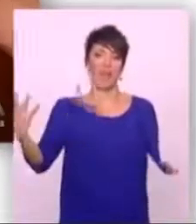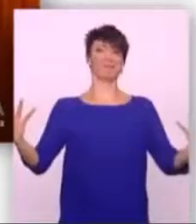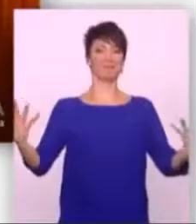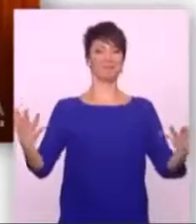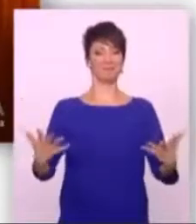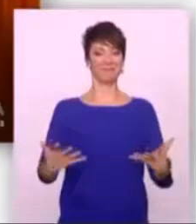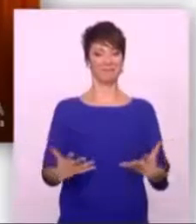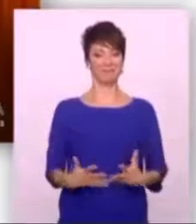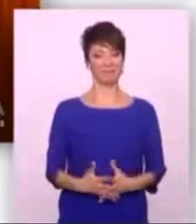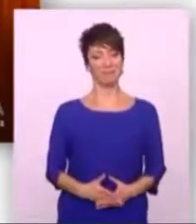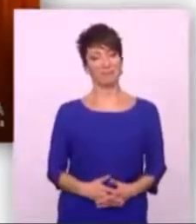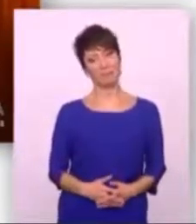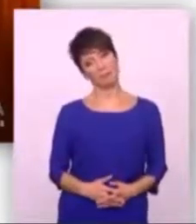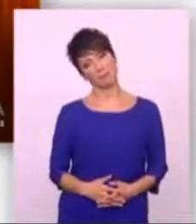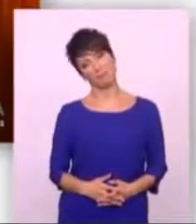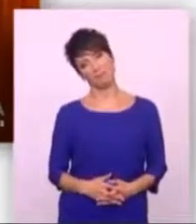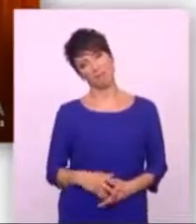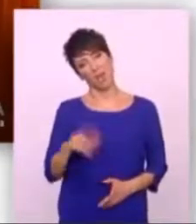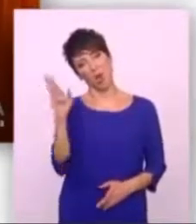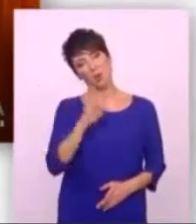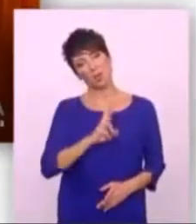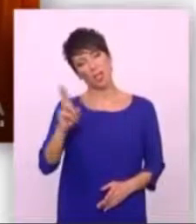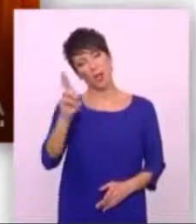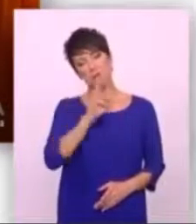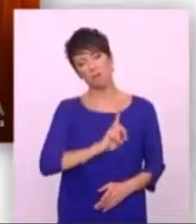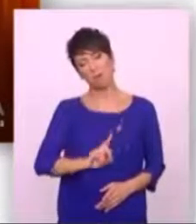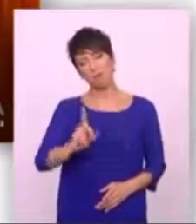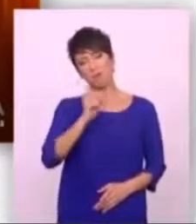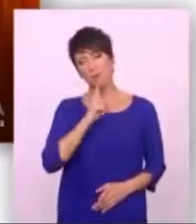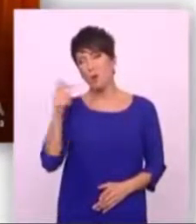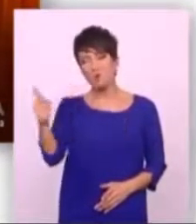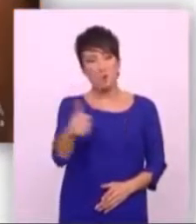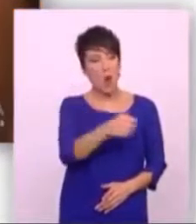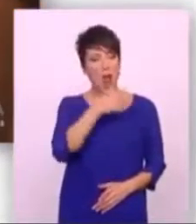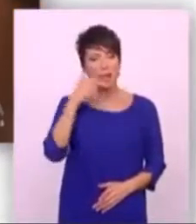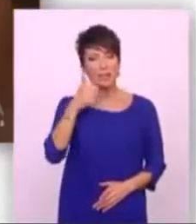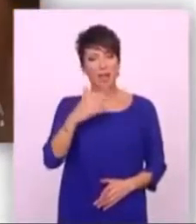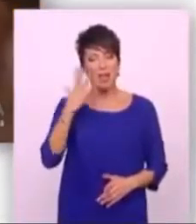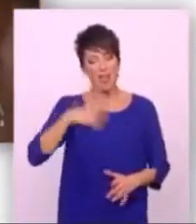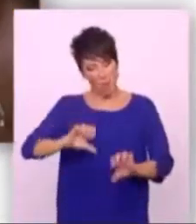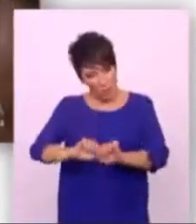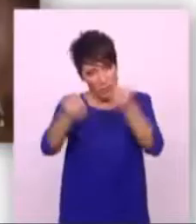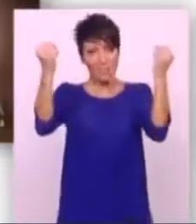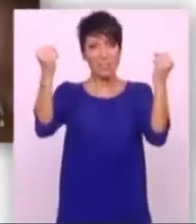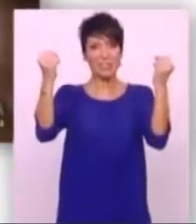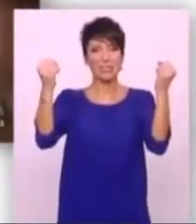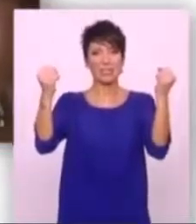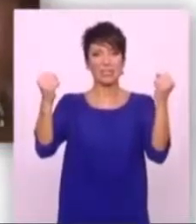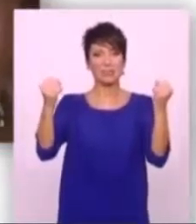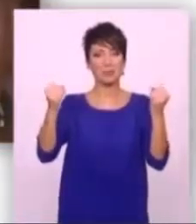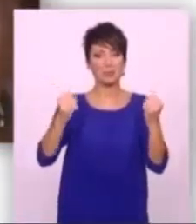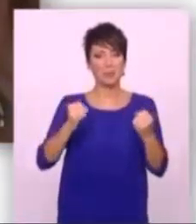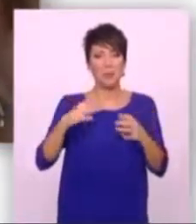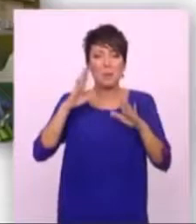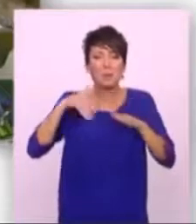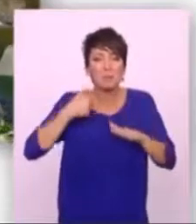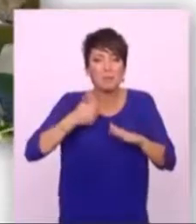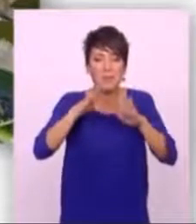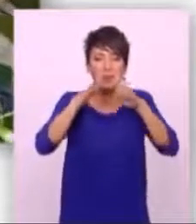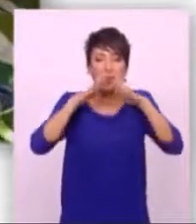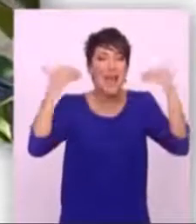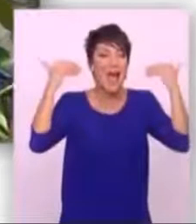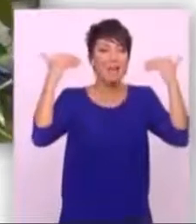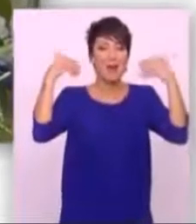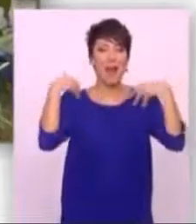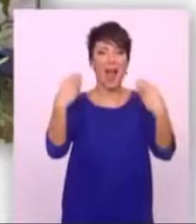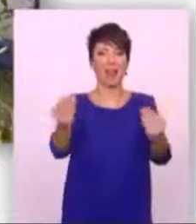τη βοήθησε, ανέβηκε στη μηχανή και την έκανα μια βόλτα με τη μηχανή. Γιαγιά Μηχανόβιος, ναι, λοιπόν. Ναι, ναι. Που όταν της είπατε εσείς θα πέσεις, σκεφτόταν τι να μου